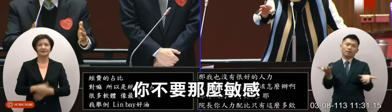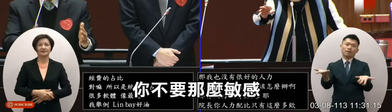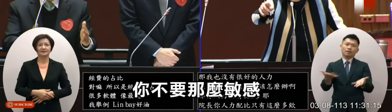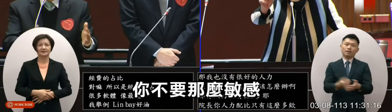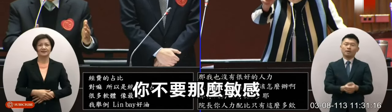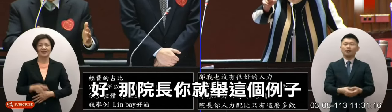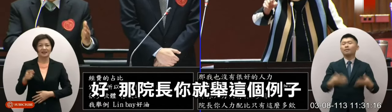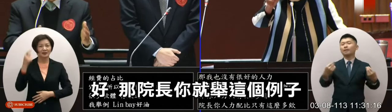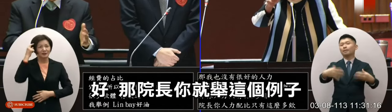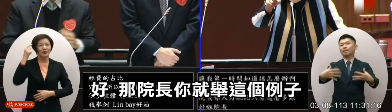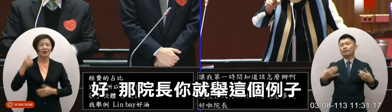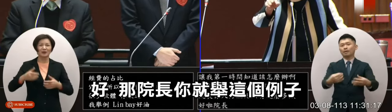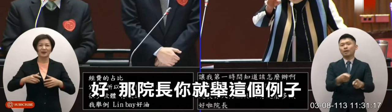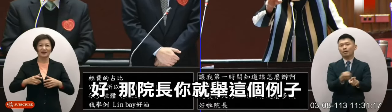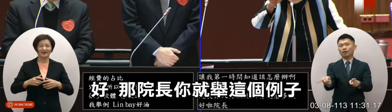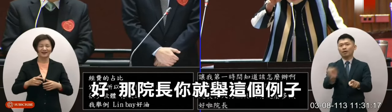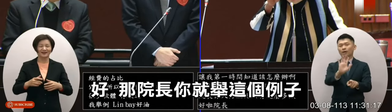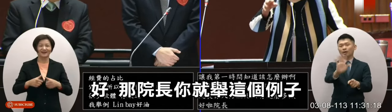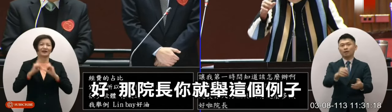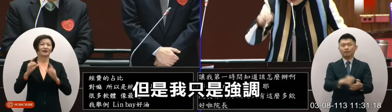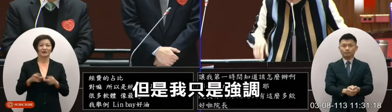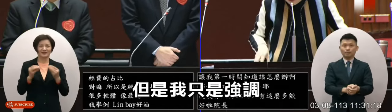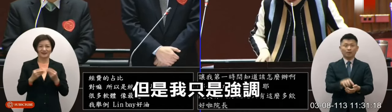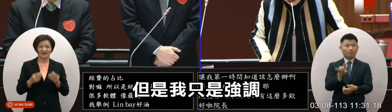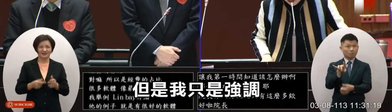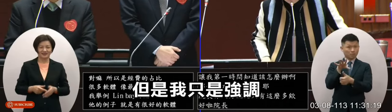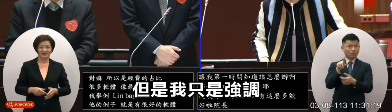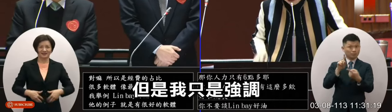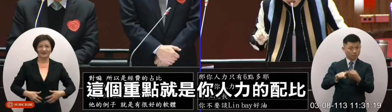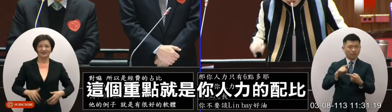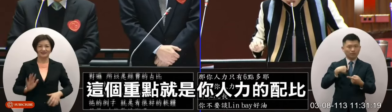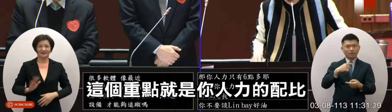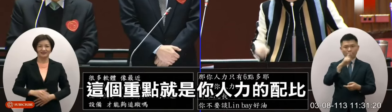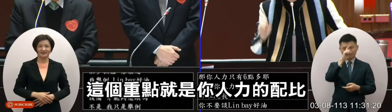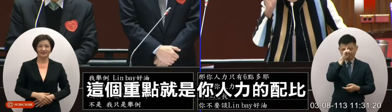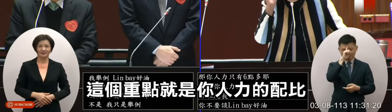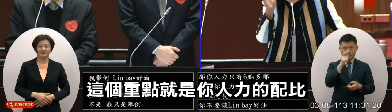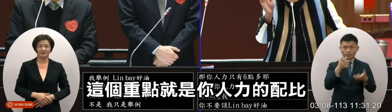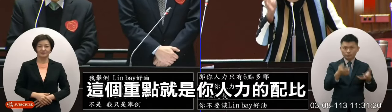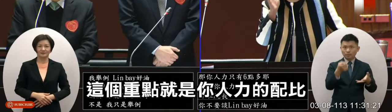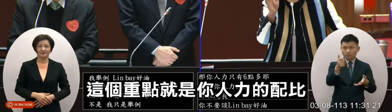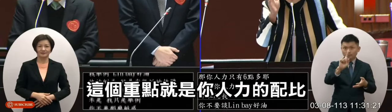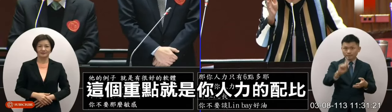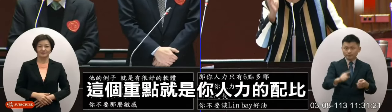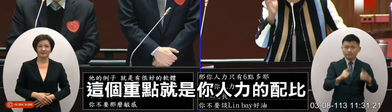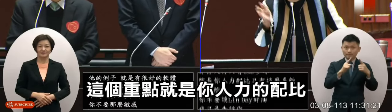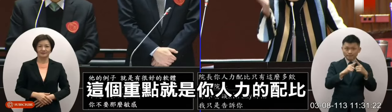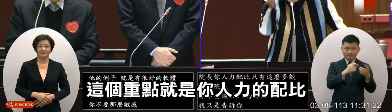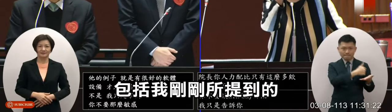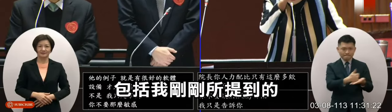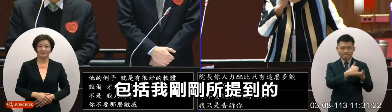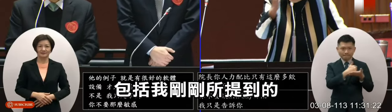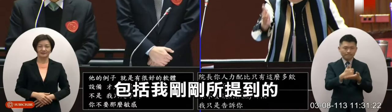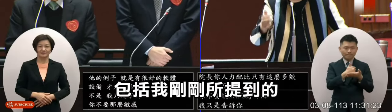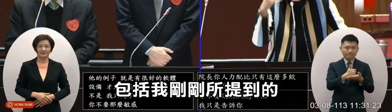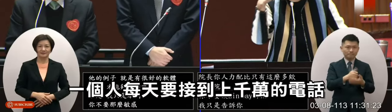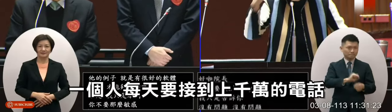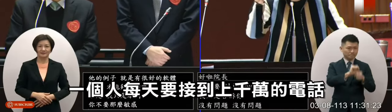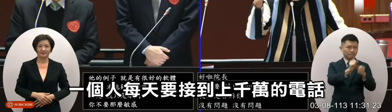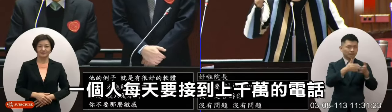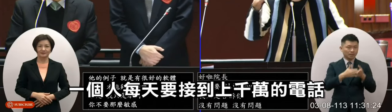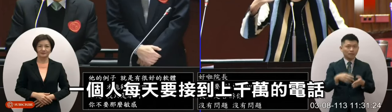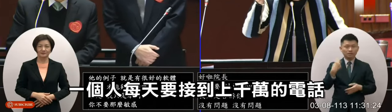问题。好、啊，那院长你就举这个例子，但是我只是强调这个重点，就是你人类的人力的配比，包括我刚刚所提到的，